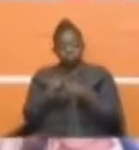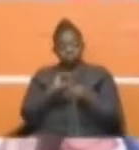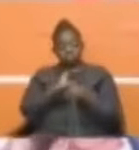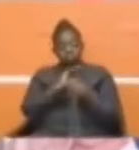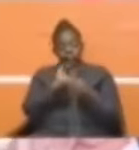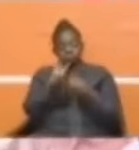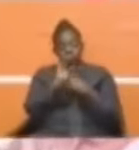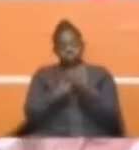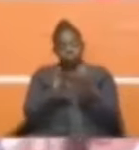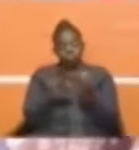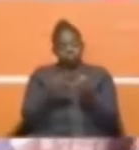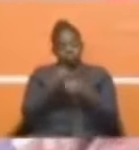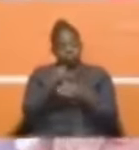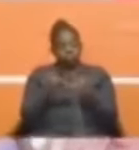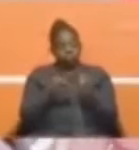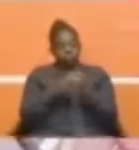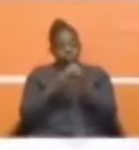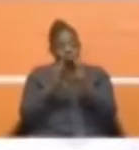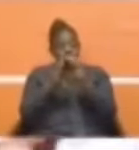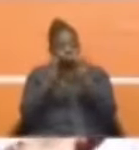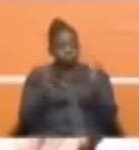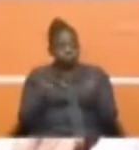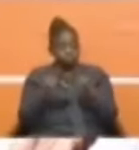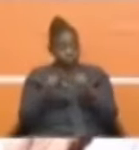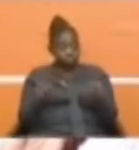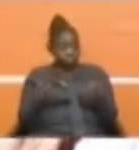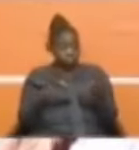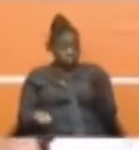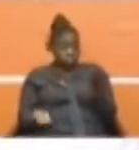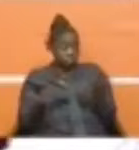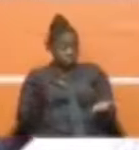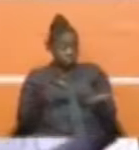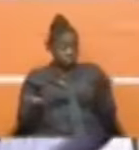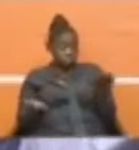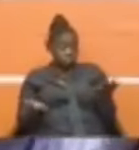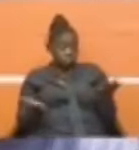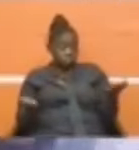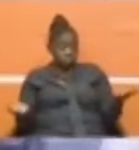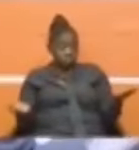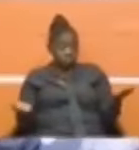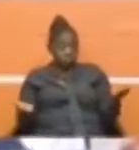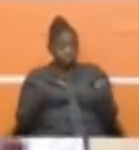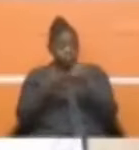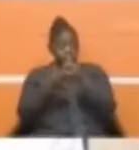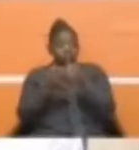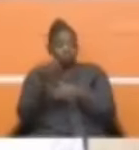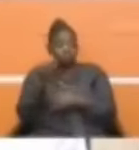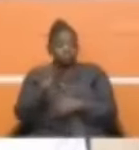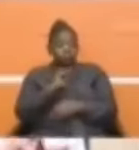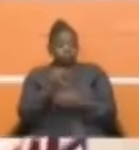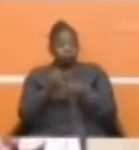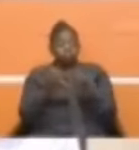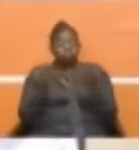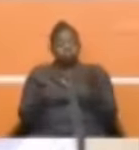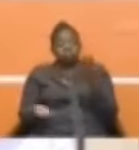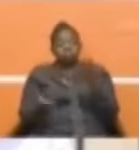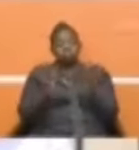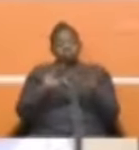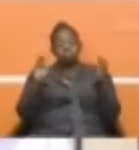mu bukulembeze ku mitendera egy'enjawulo. Oboolyawo bwe tunaaba n'obukulembeze obw'abakyala nga bungi oboolyawo